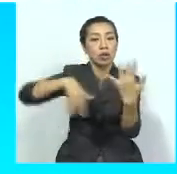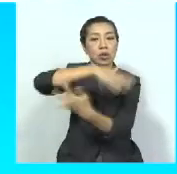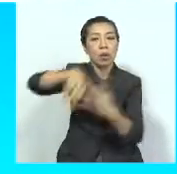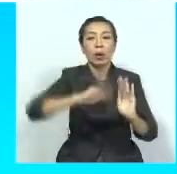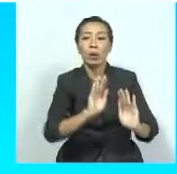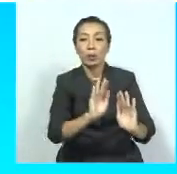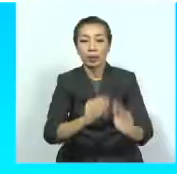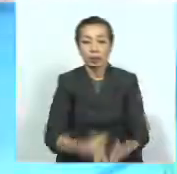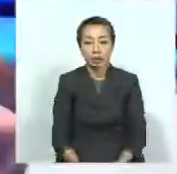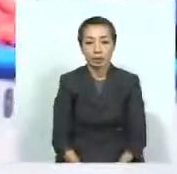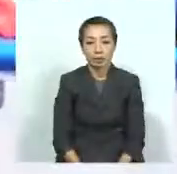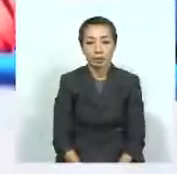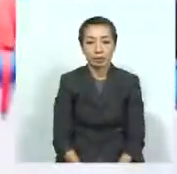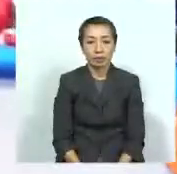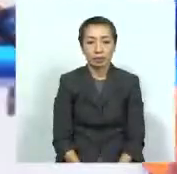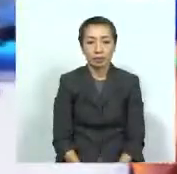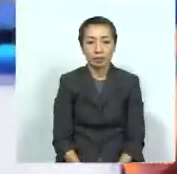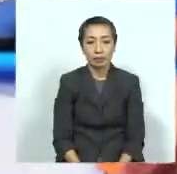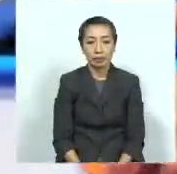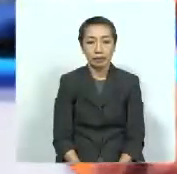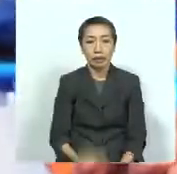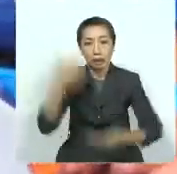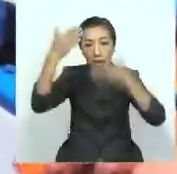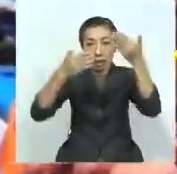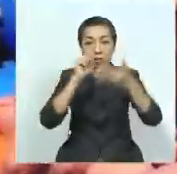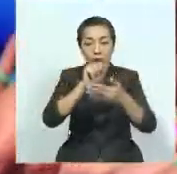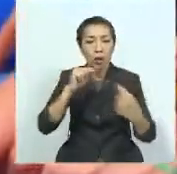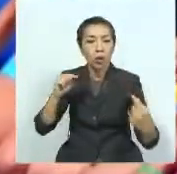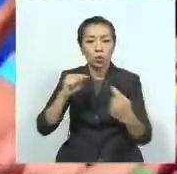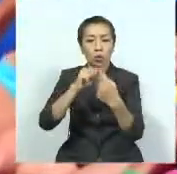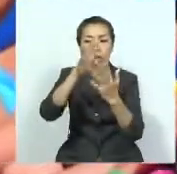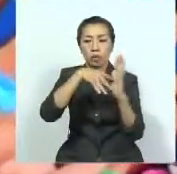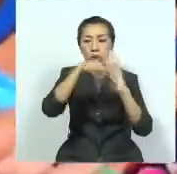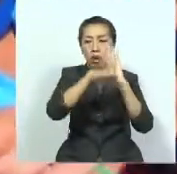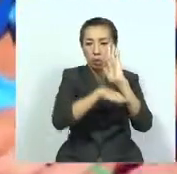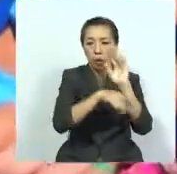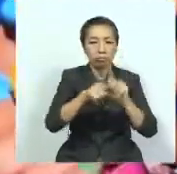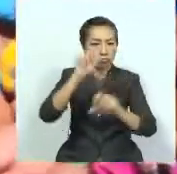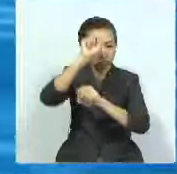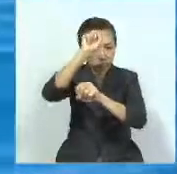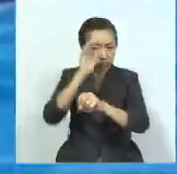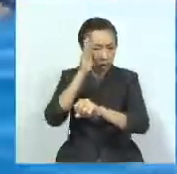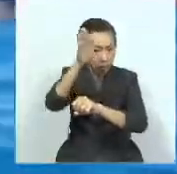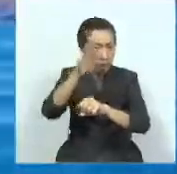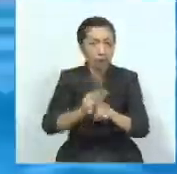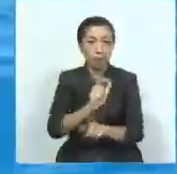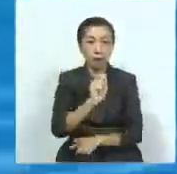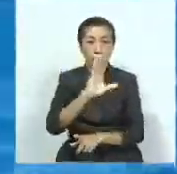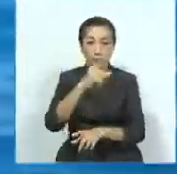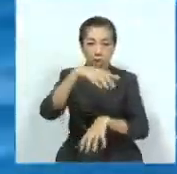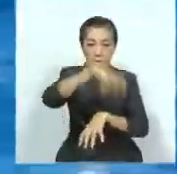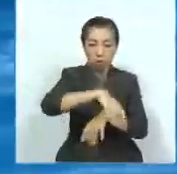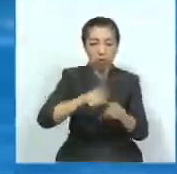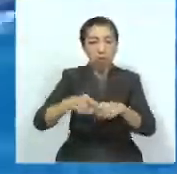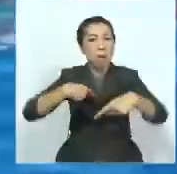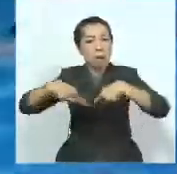วดล้อมครับ สำหรับกิจกรรมครั้งนี้ค่ะสอดคล้องกับนโยบายการประกาศงดการนำโฟมและบรรจุภัณฑ์พลาสติกที่